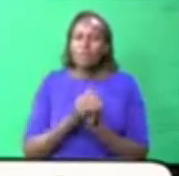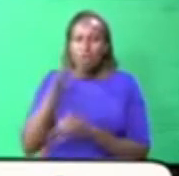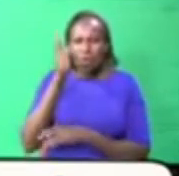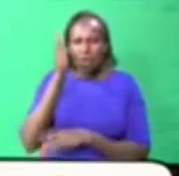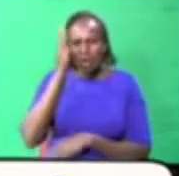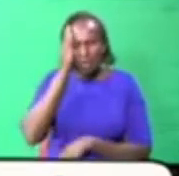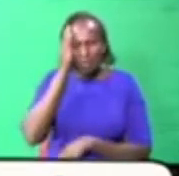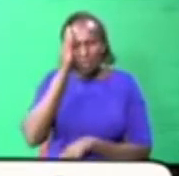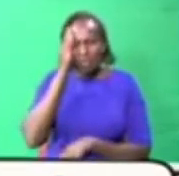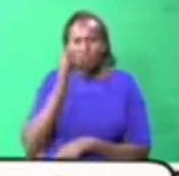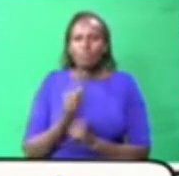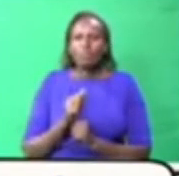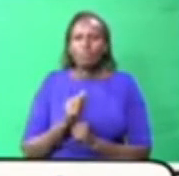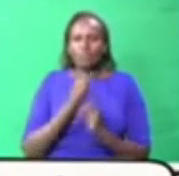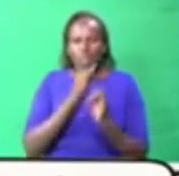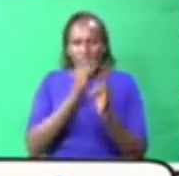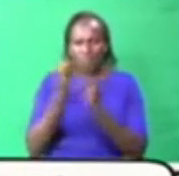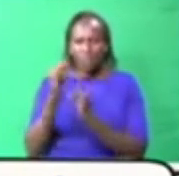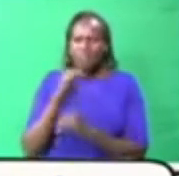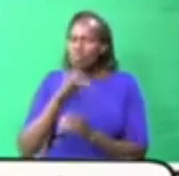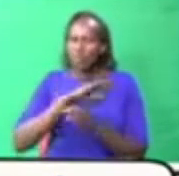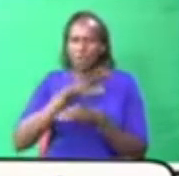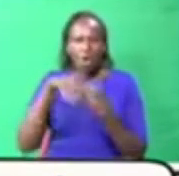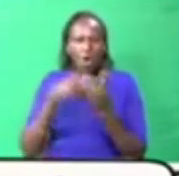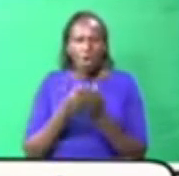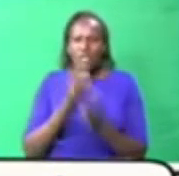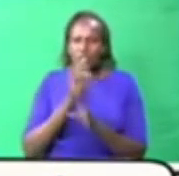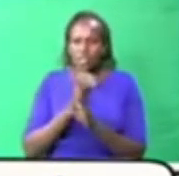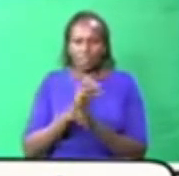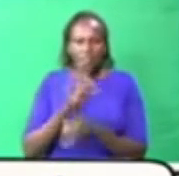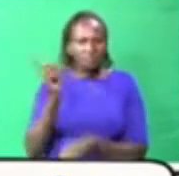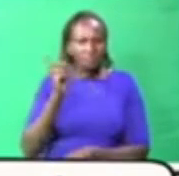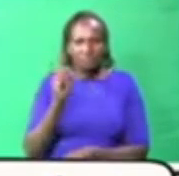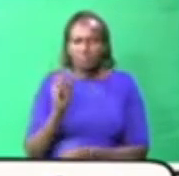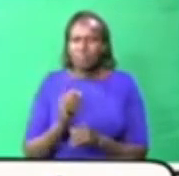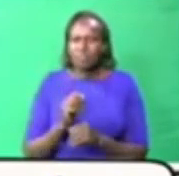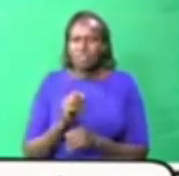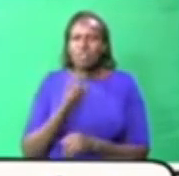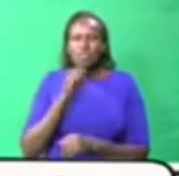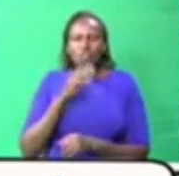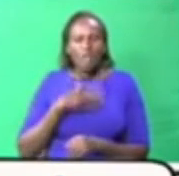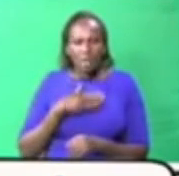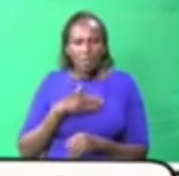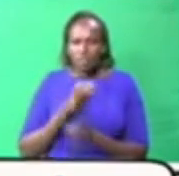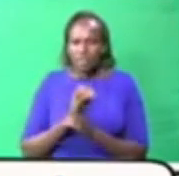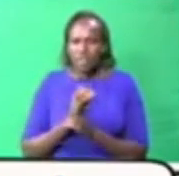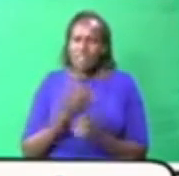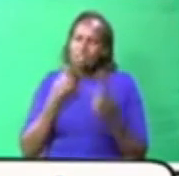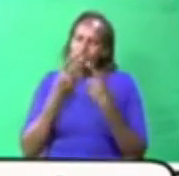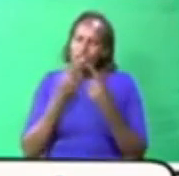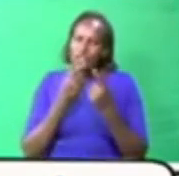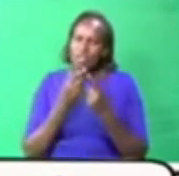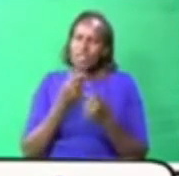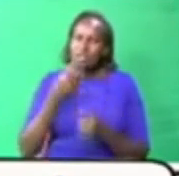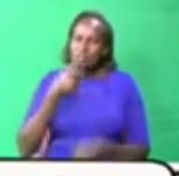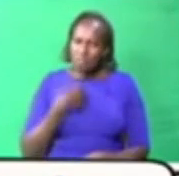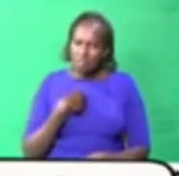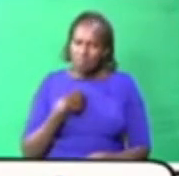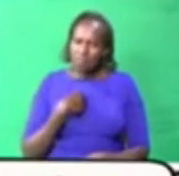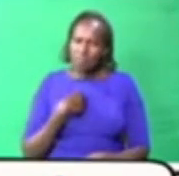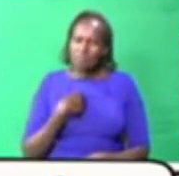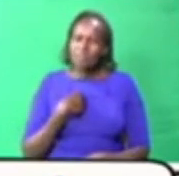wewe binafsi. Sio sisi, sio kanisa letu, sio dini yetu. Anaongea kuhusu mimi kama Pastor